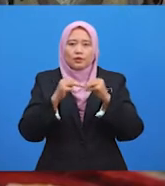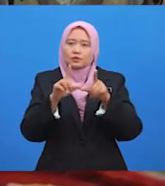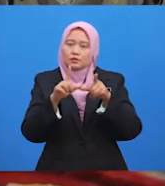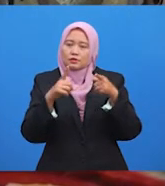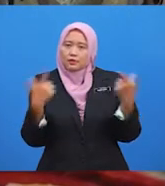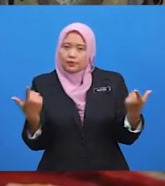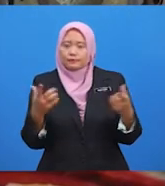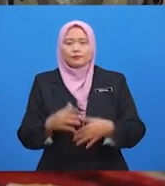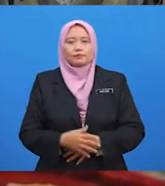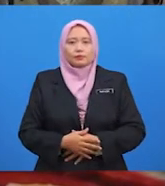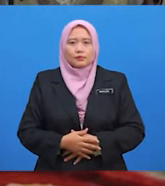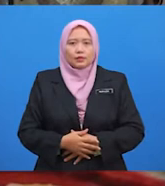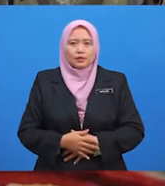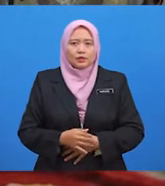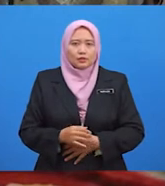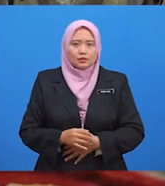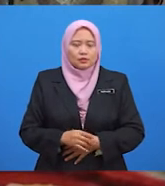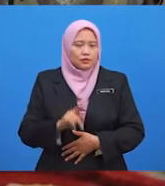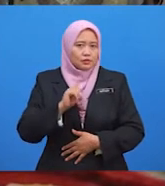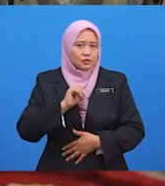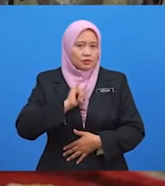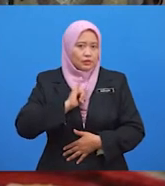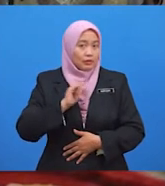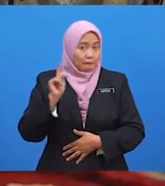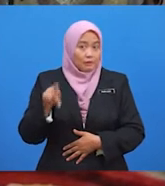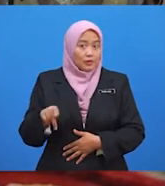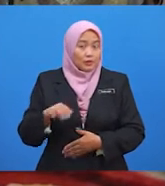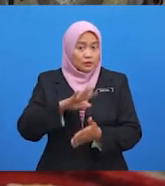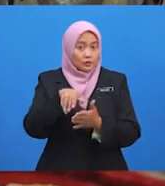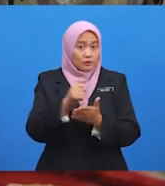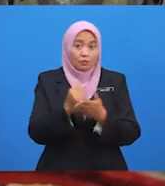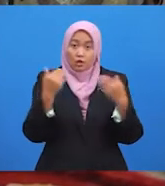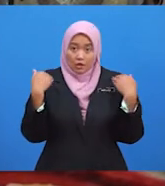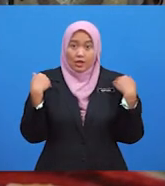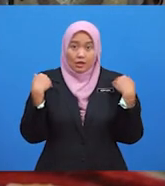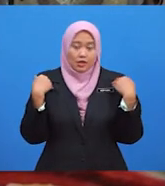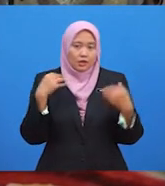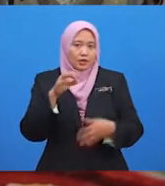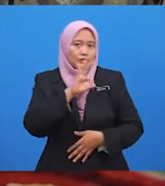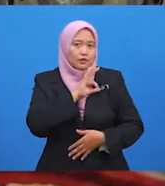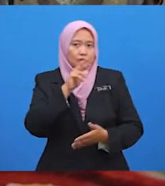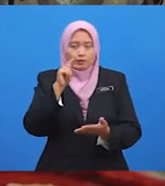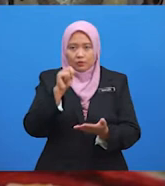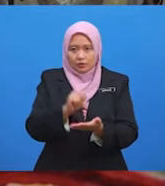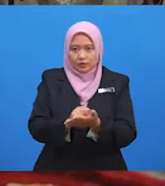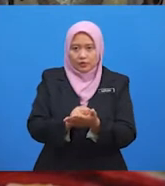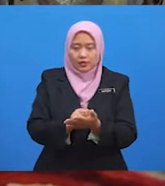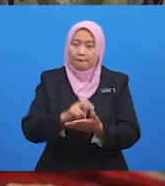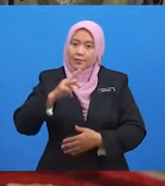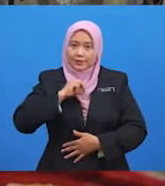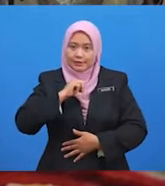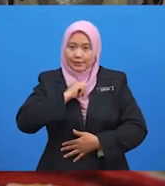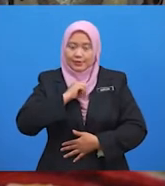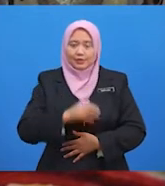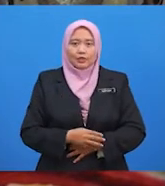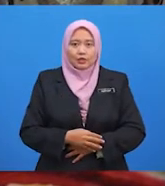Cikgu pasti murid-murid mesti ada satu button badge dalam simpanan masing-masing. Cuba lihat button badge